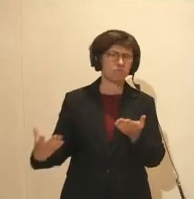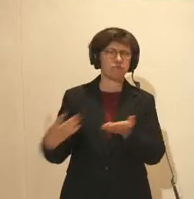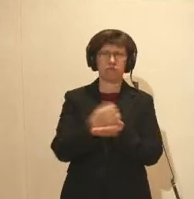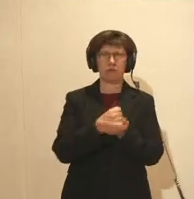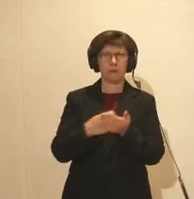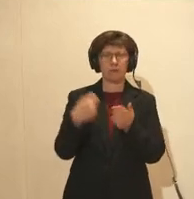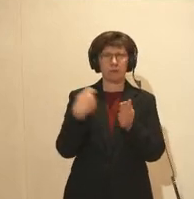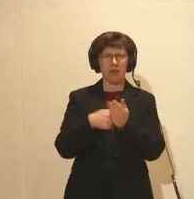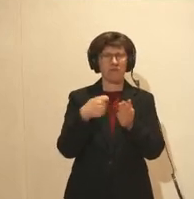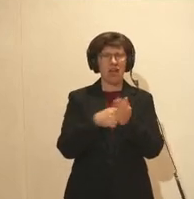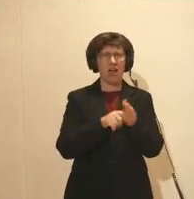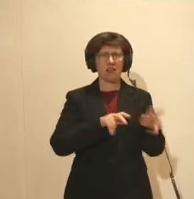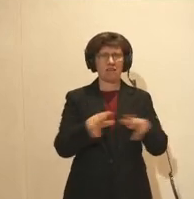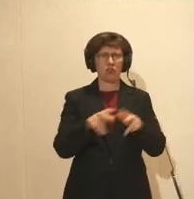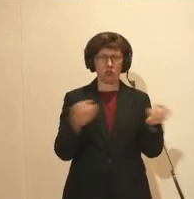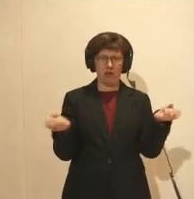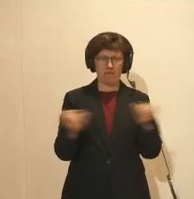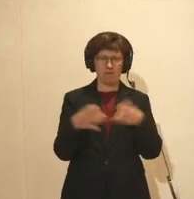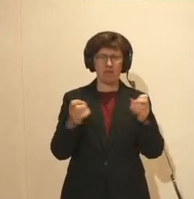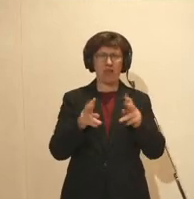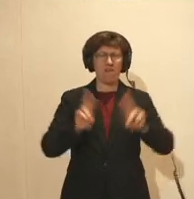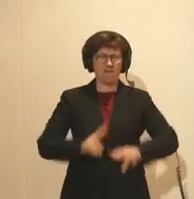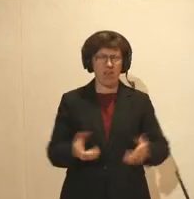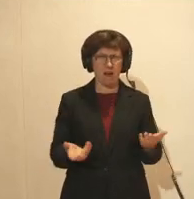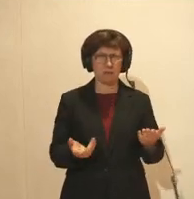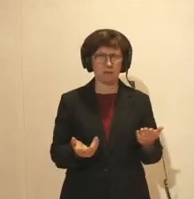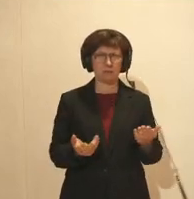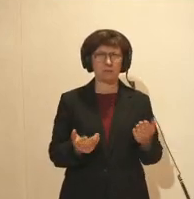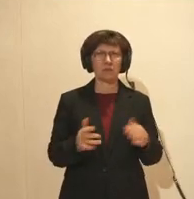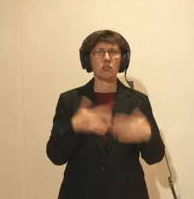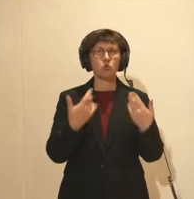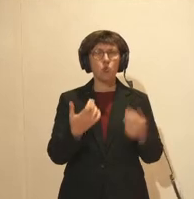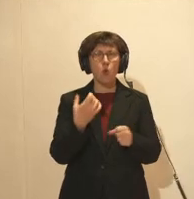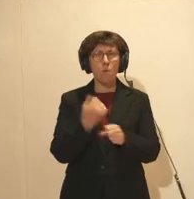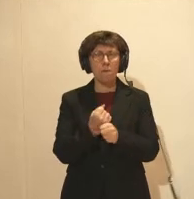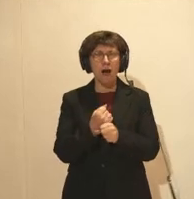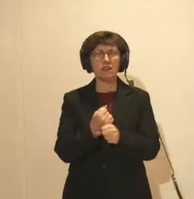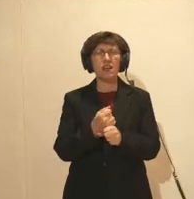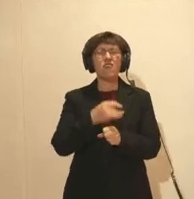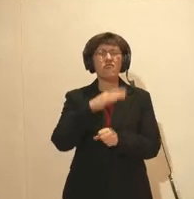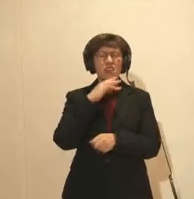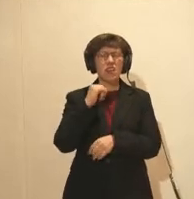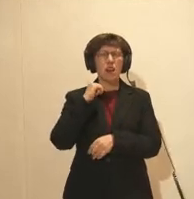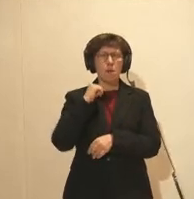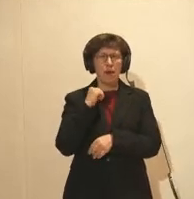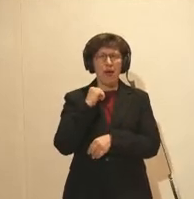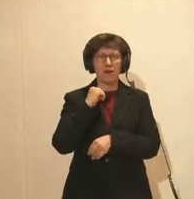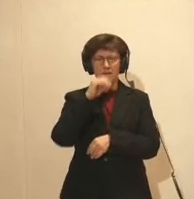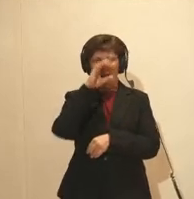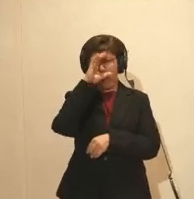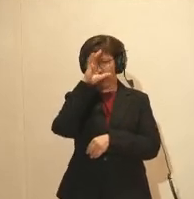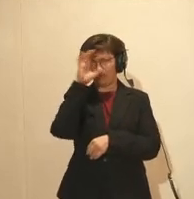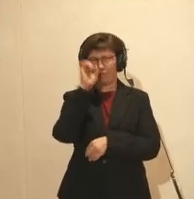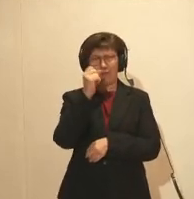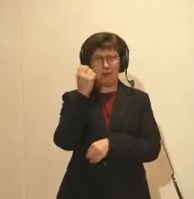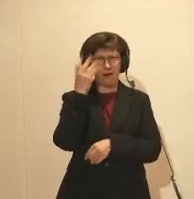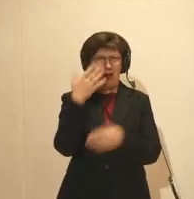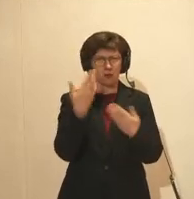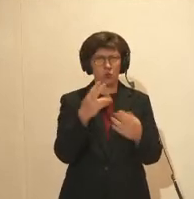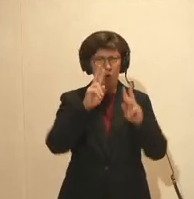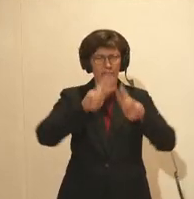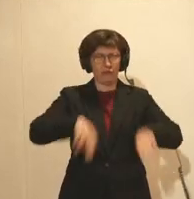wirtschaft bei dann wären viele wirklich würdig